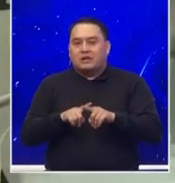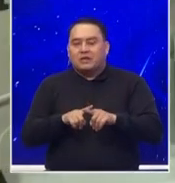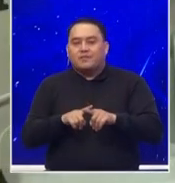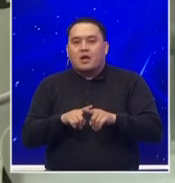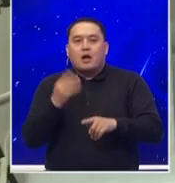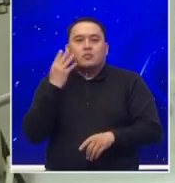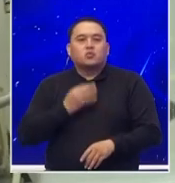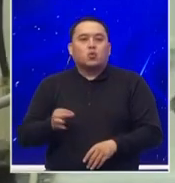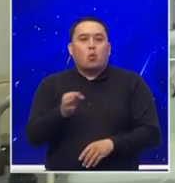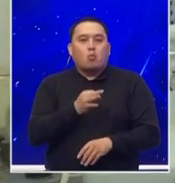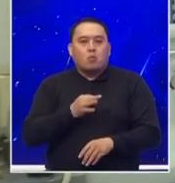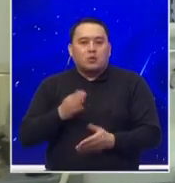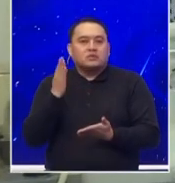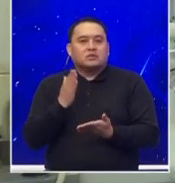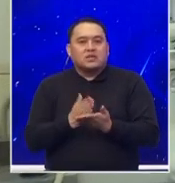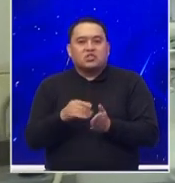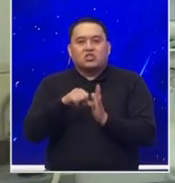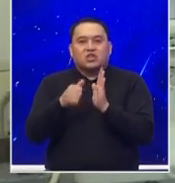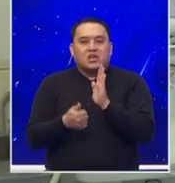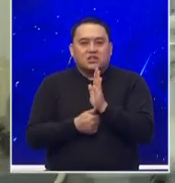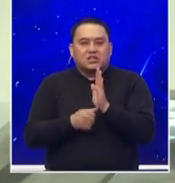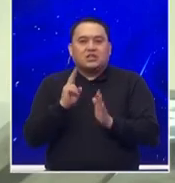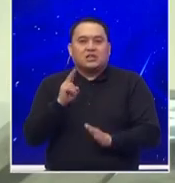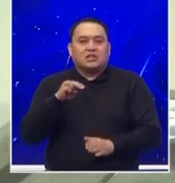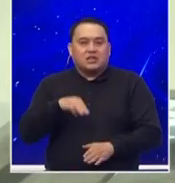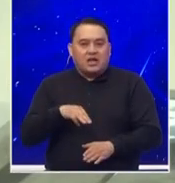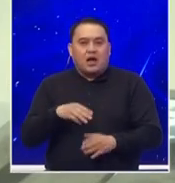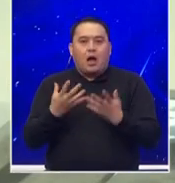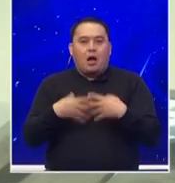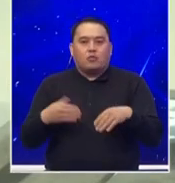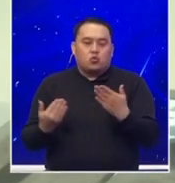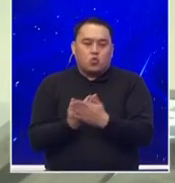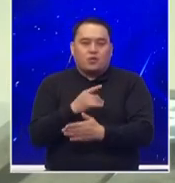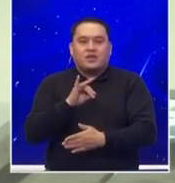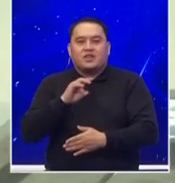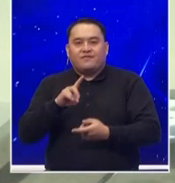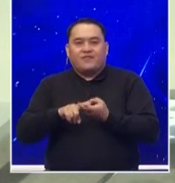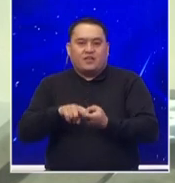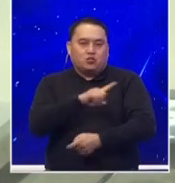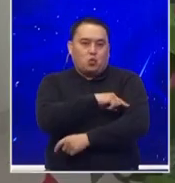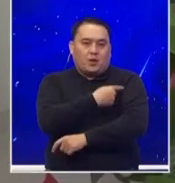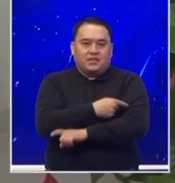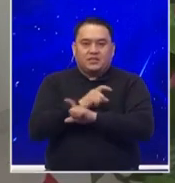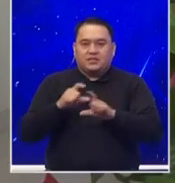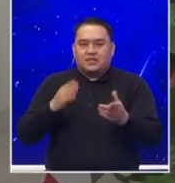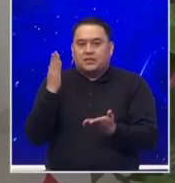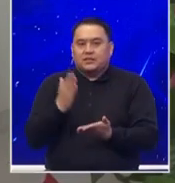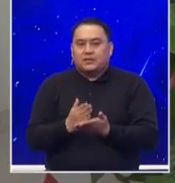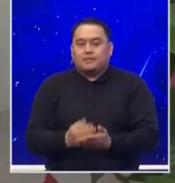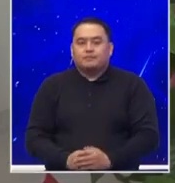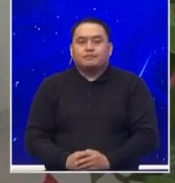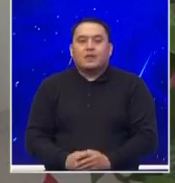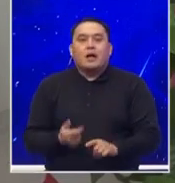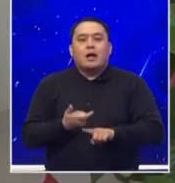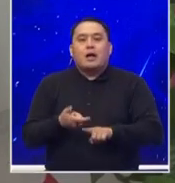слову, в Алматинской области уже имеется 16 КТ-аппаратов. Есть он и в новой инфекционной модульной больнице. Данное оборудование